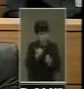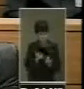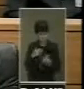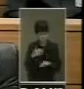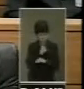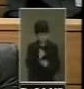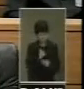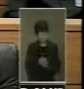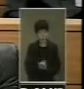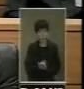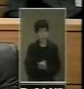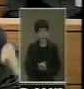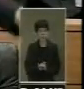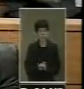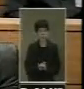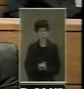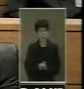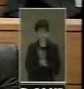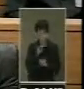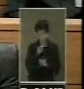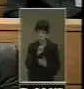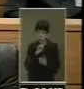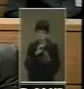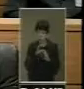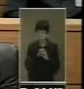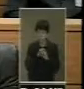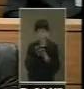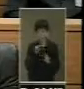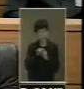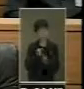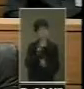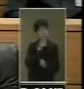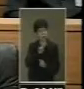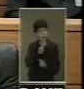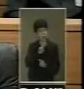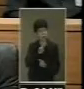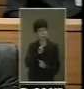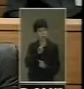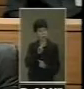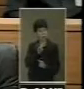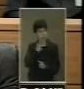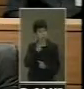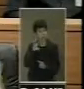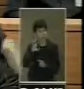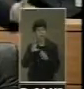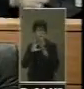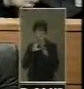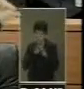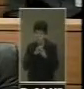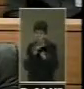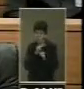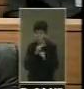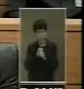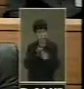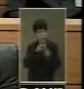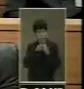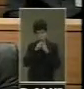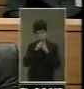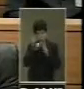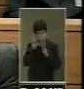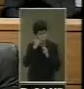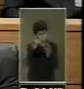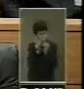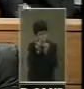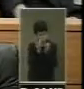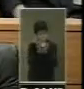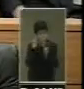นี้มาจาก2475ครับ70กว่าปีฆ่ากันมาไม่รู้กี่รอบแล้ว